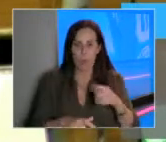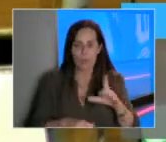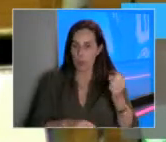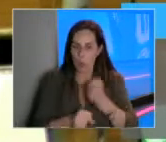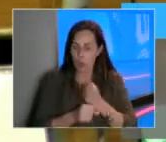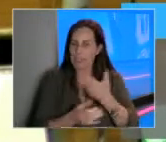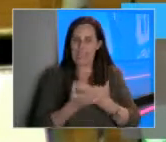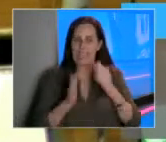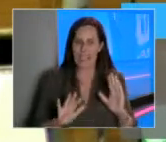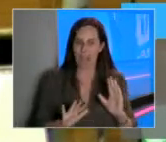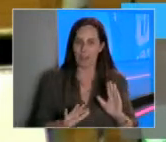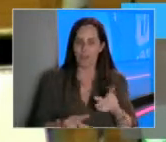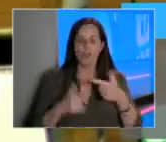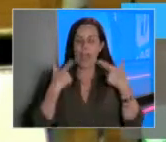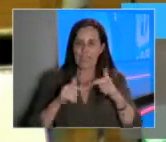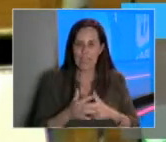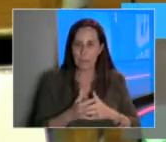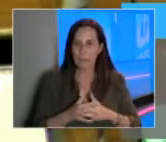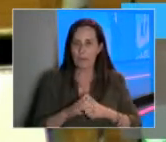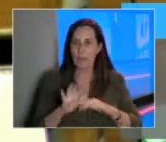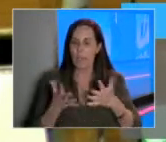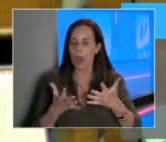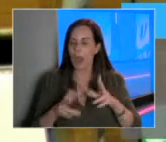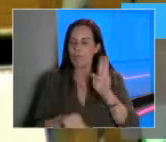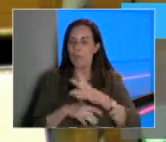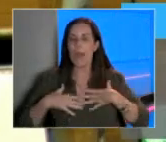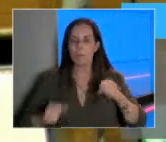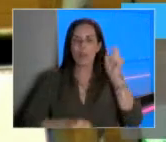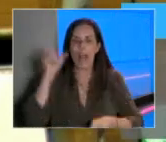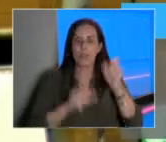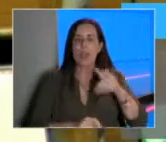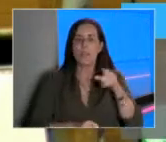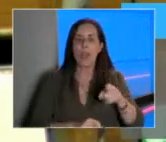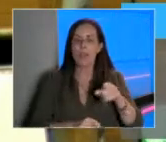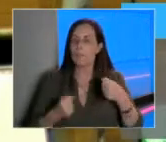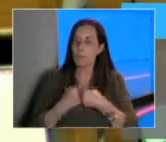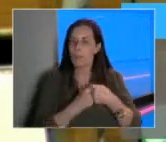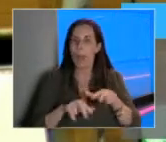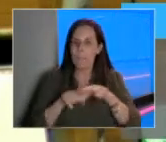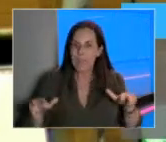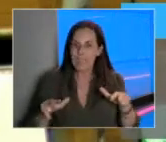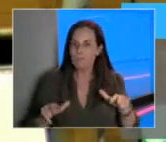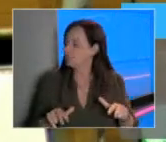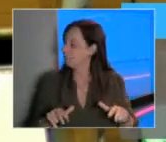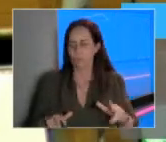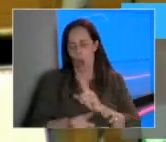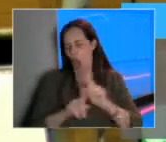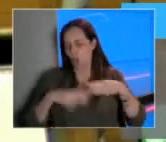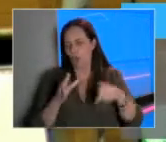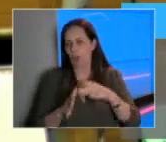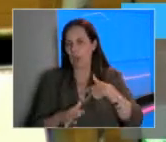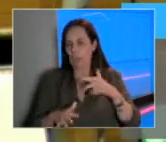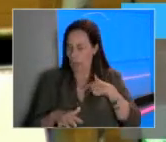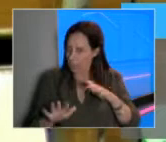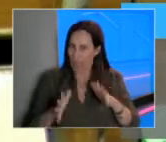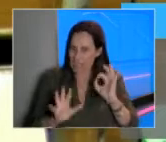אתה לא תכין מתווה. שאתה תסביר איך שלום הציבור יישמר ברכבת, נכון. ואיך אתם תקודם להתמודד עם המצב הזה, לא תיפתח. אבל יש לי